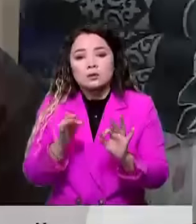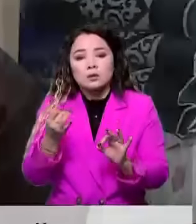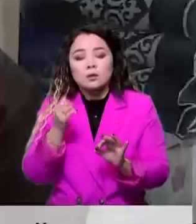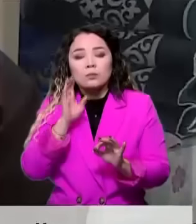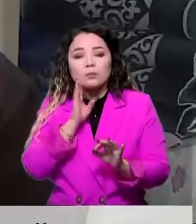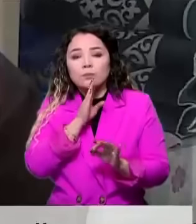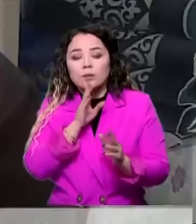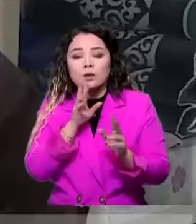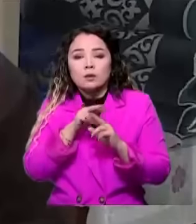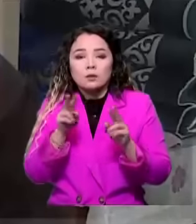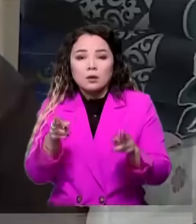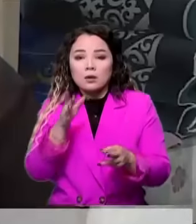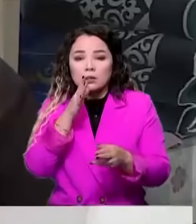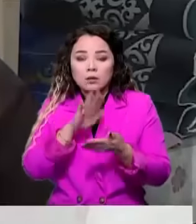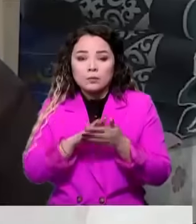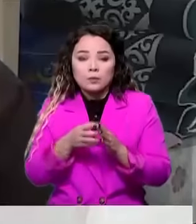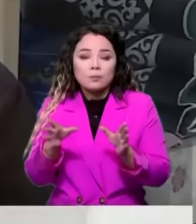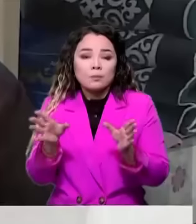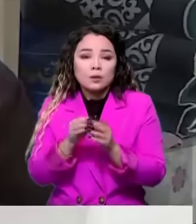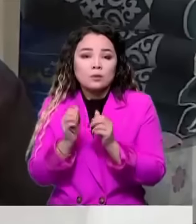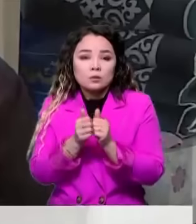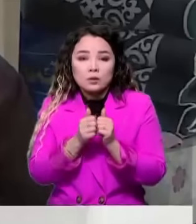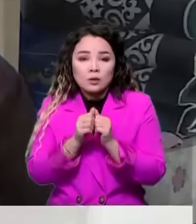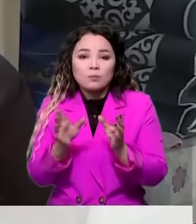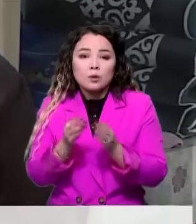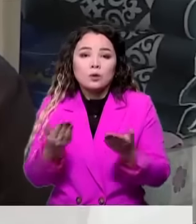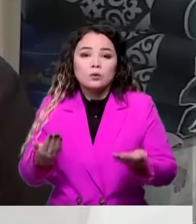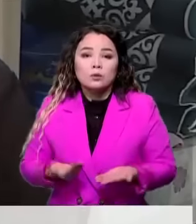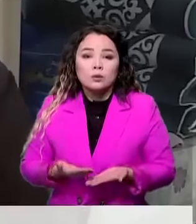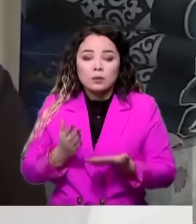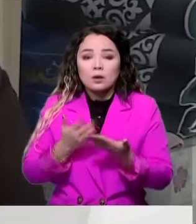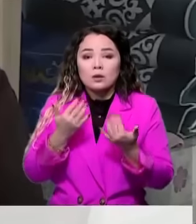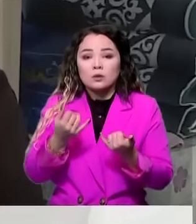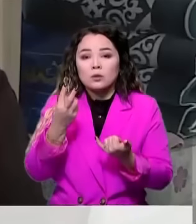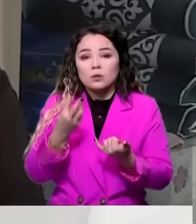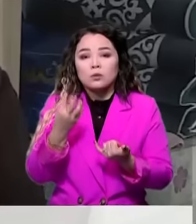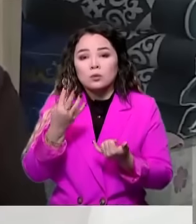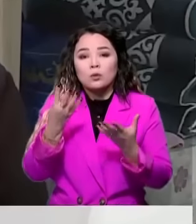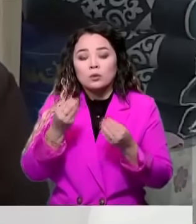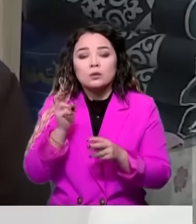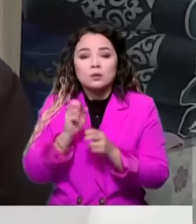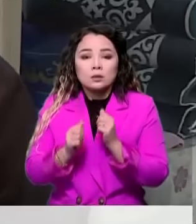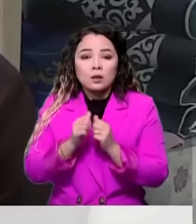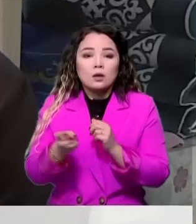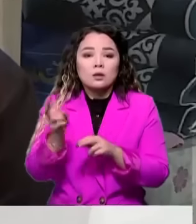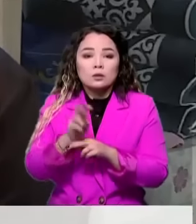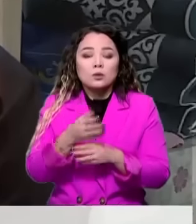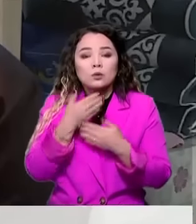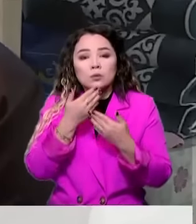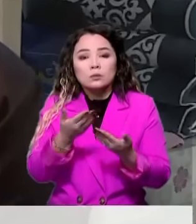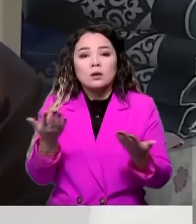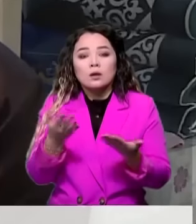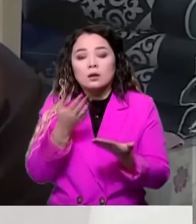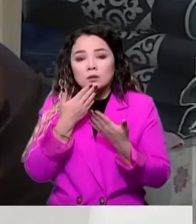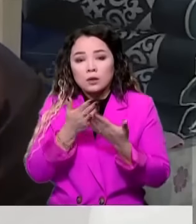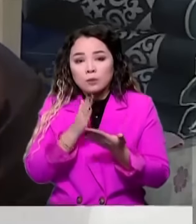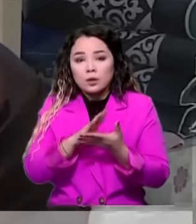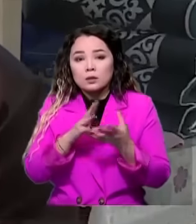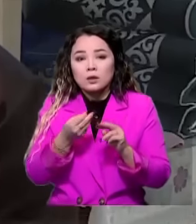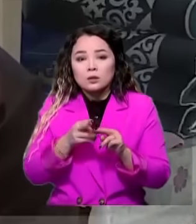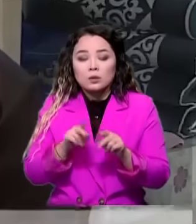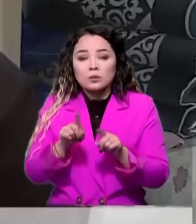Шешеммен құрдас болды. Бірге жүрдік, бірге тұрдық. Қазір де 3-4 күн сайын келіп тұрам, қалыңыз қалай деп біліп тұрам. Келмегенде